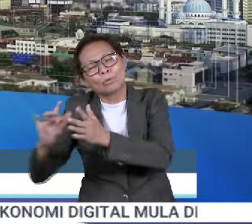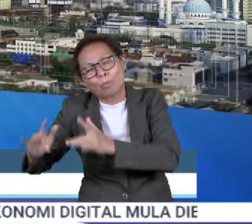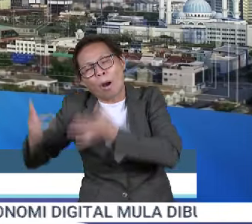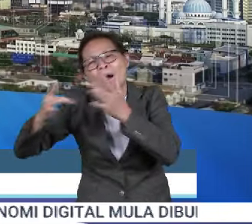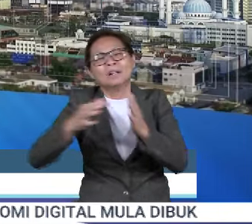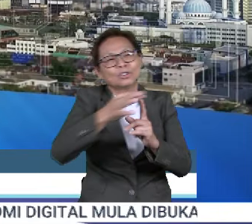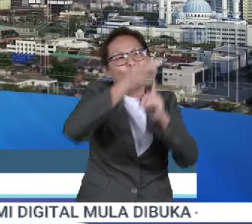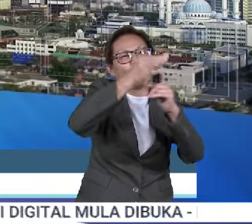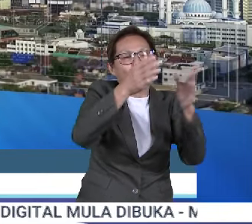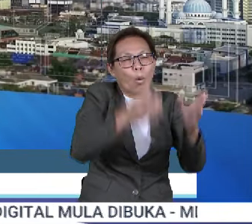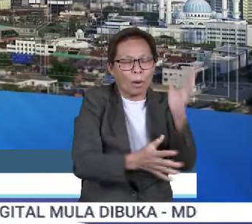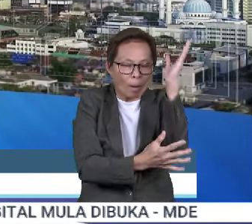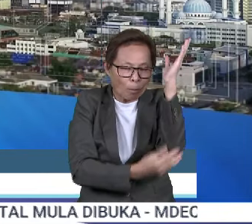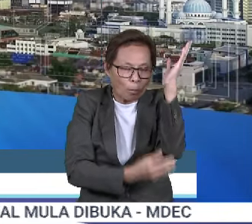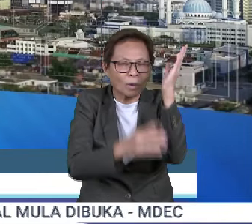dan anak yatim.